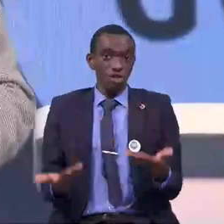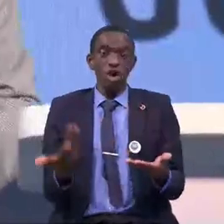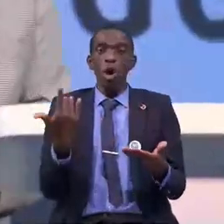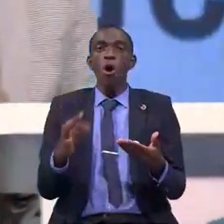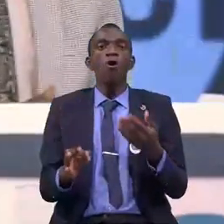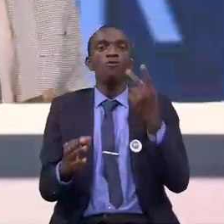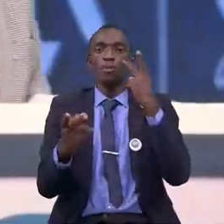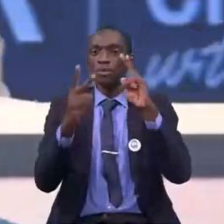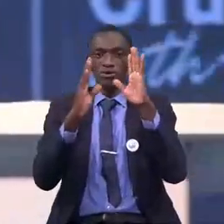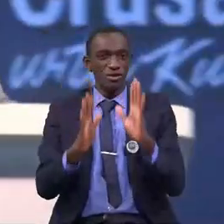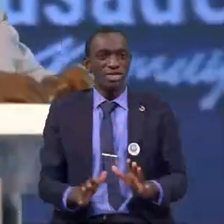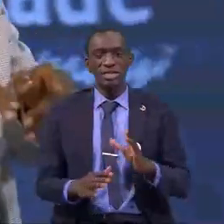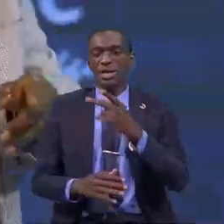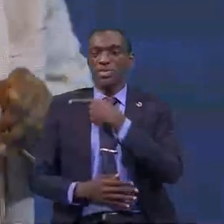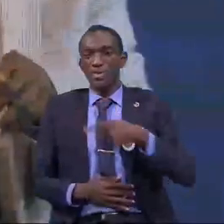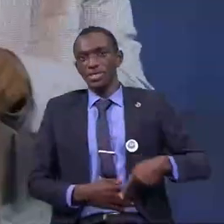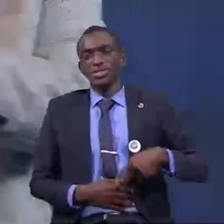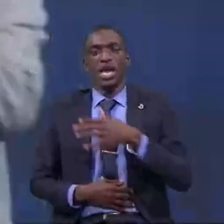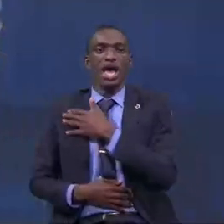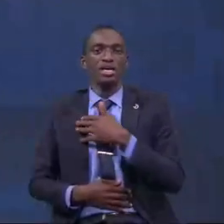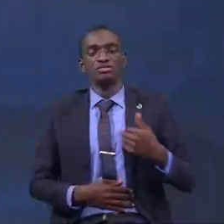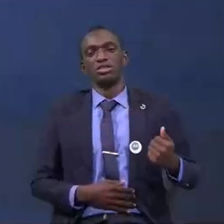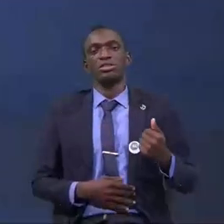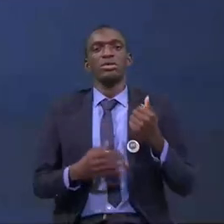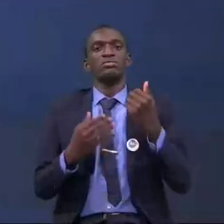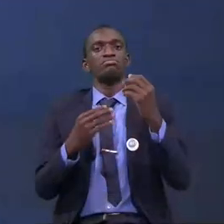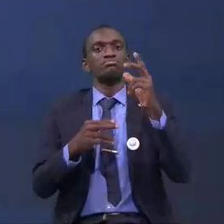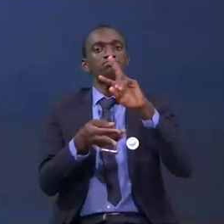La confession de conviction du prophète, du prince et du pénitent.